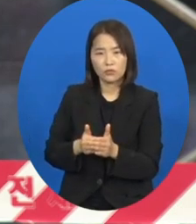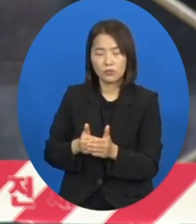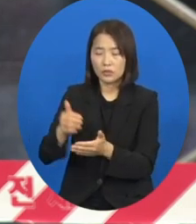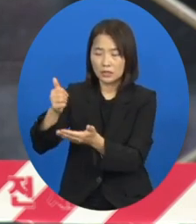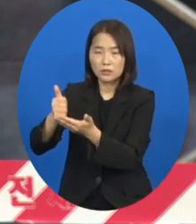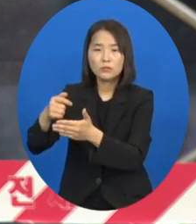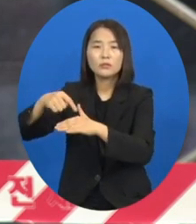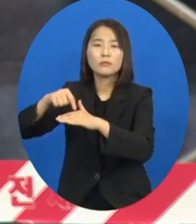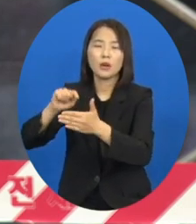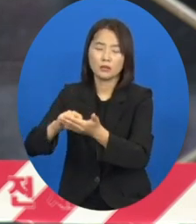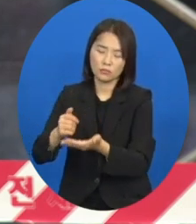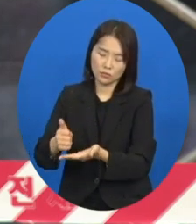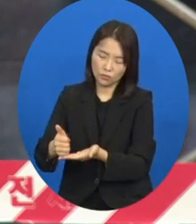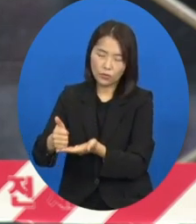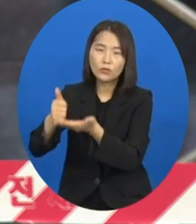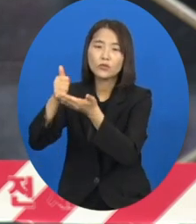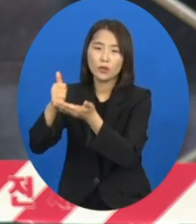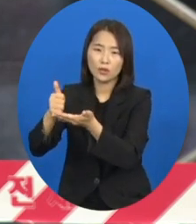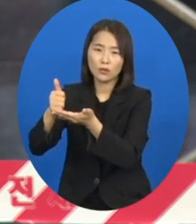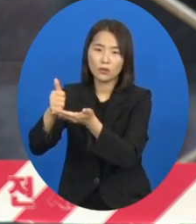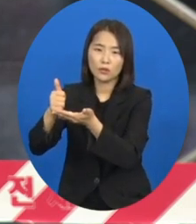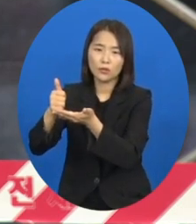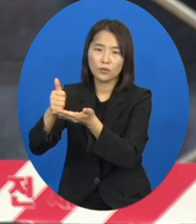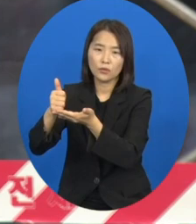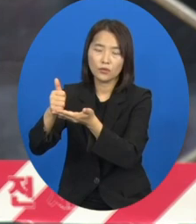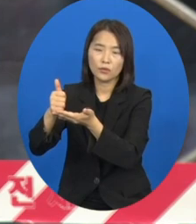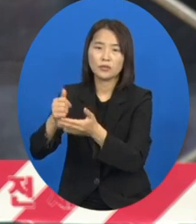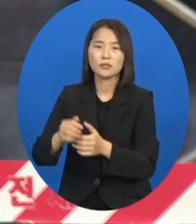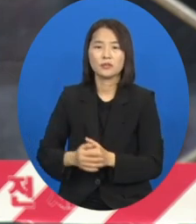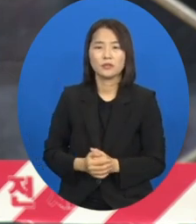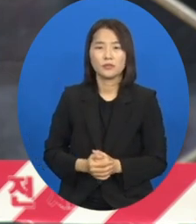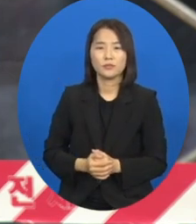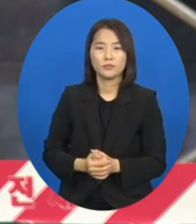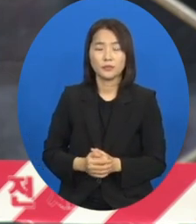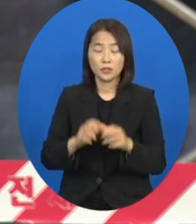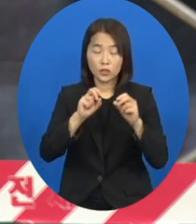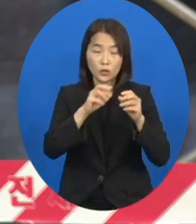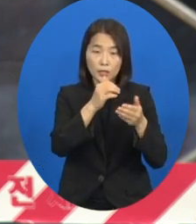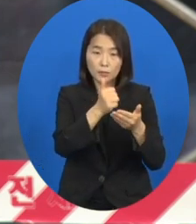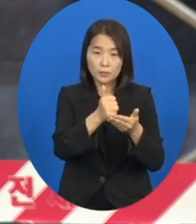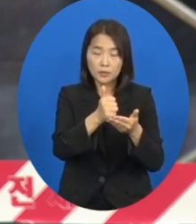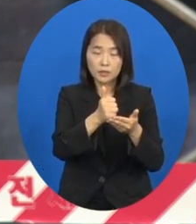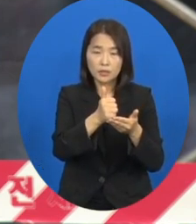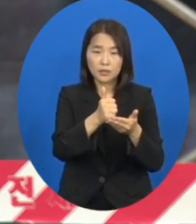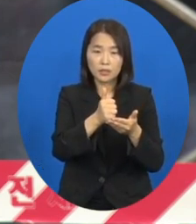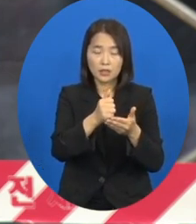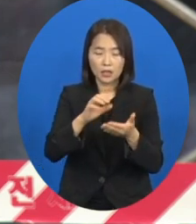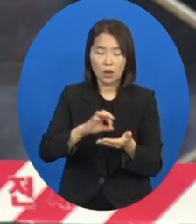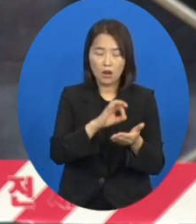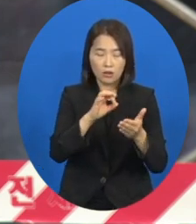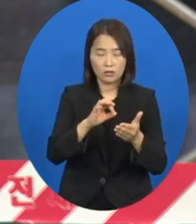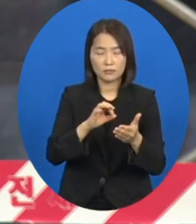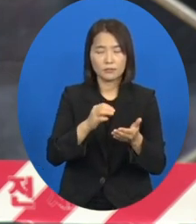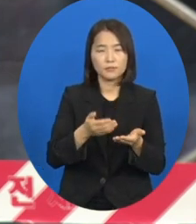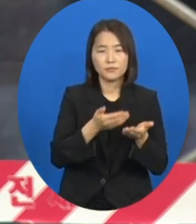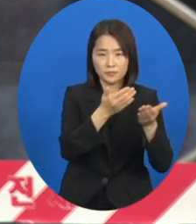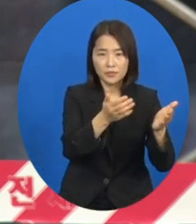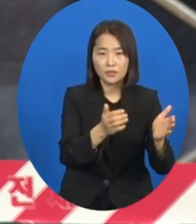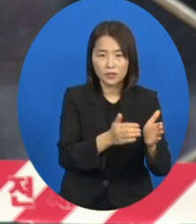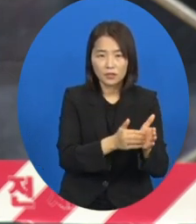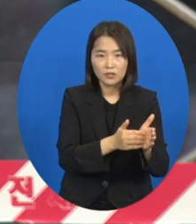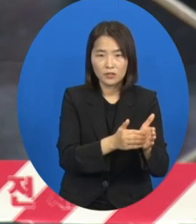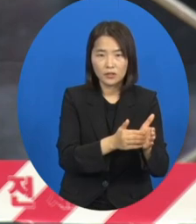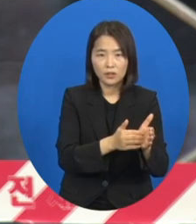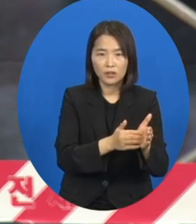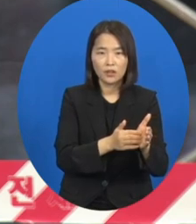마음을 존중하고 또 해서 선교사님께 그 재정을 흘려보냈습니다. 하나님이 기쁘시게